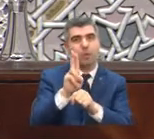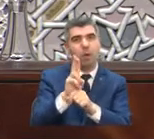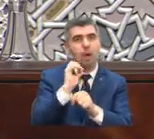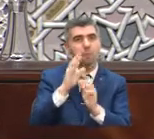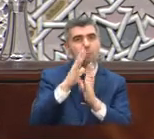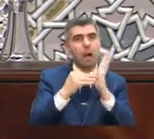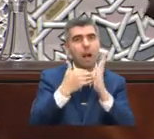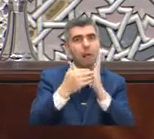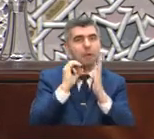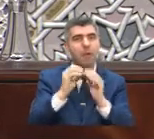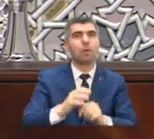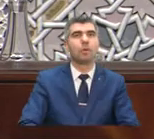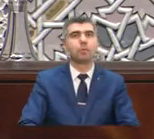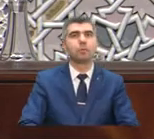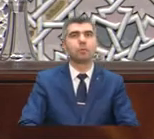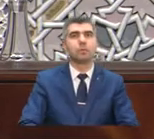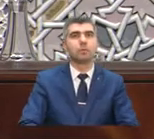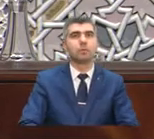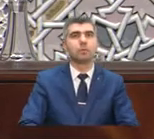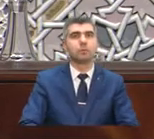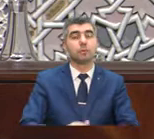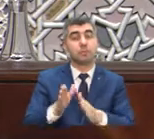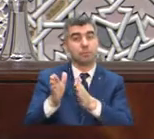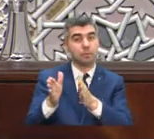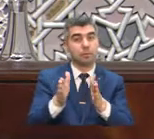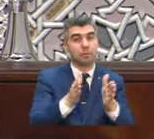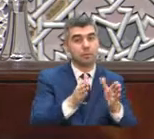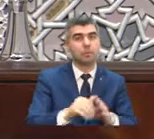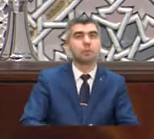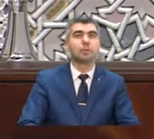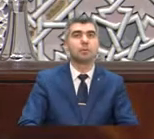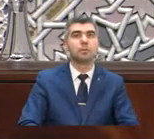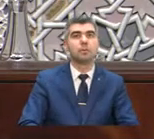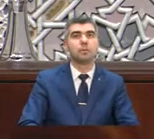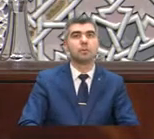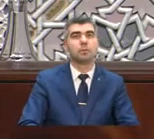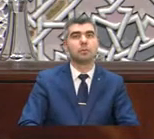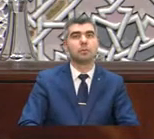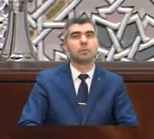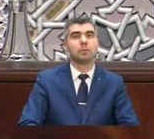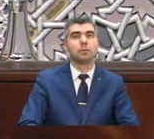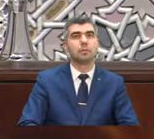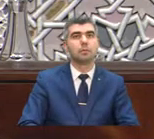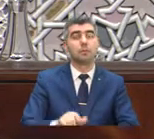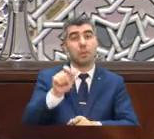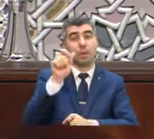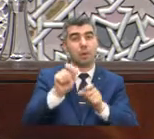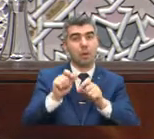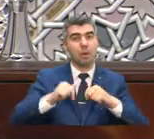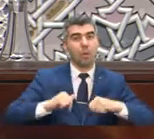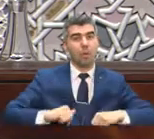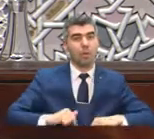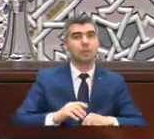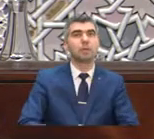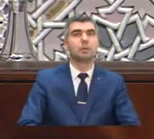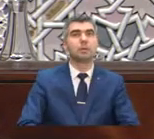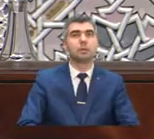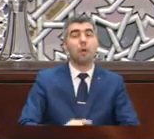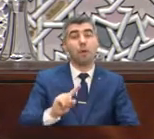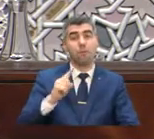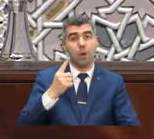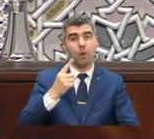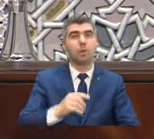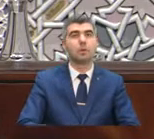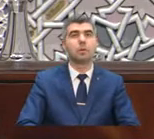الخاصة بالأسئلة الشفهية. سيدات والسادة النواب، السادة الوزراء، أود الإشارة